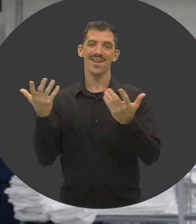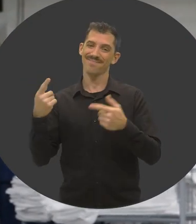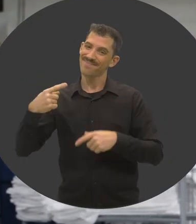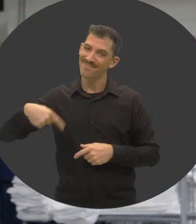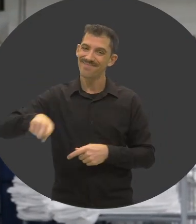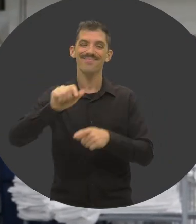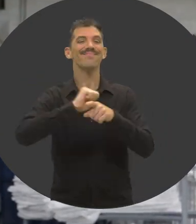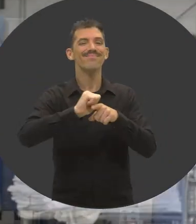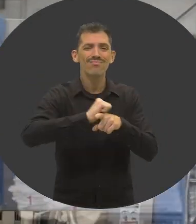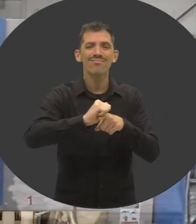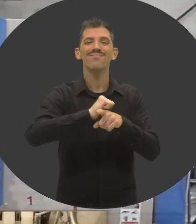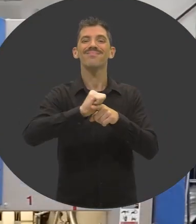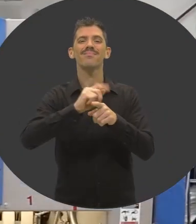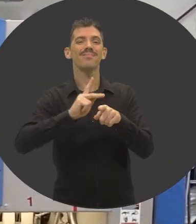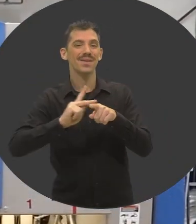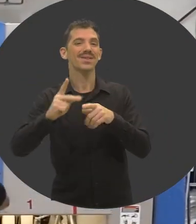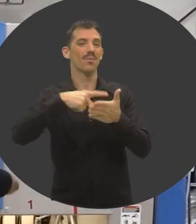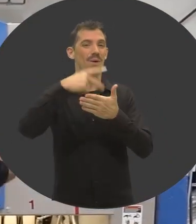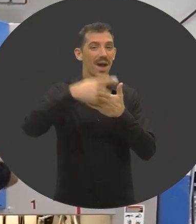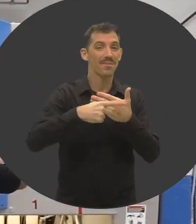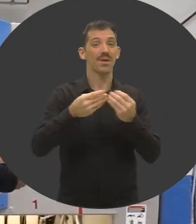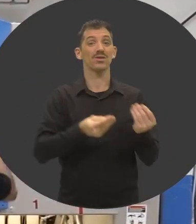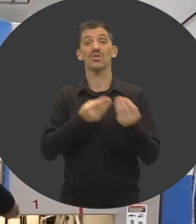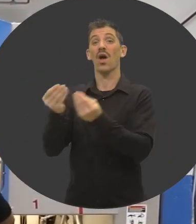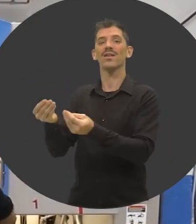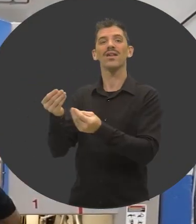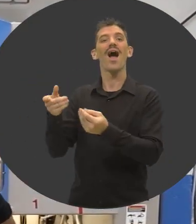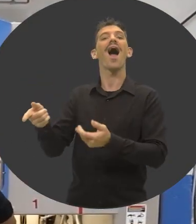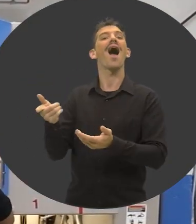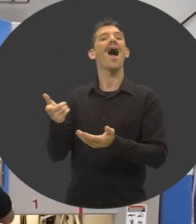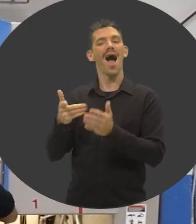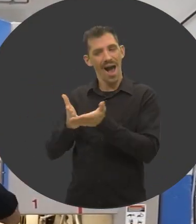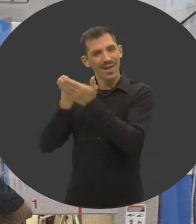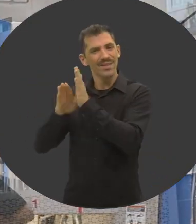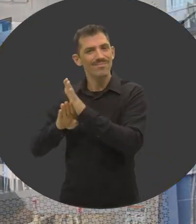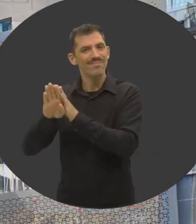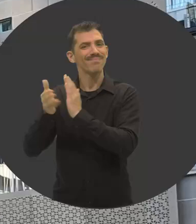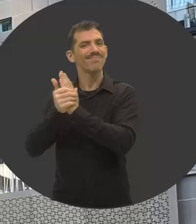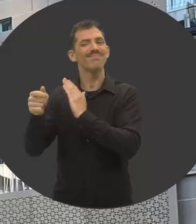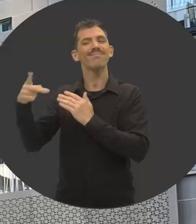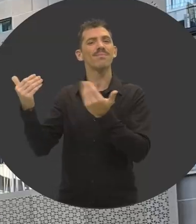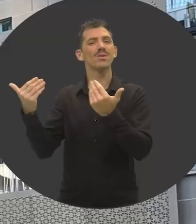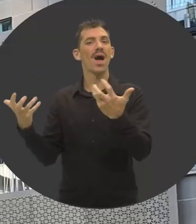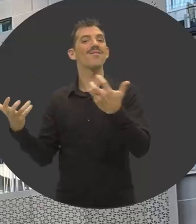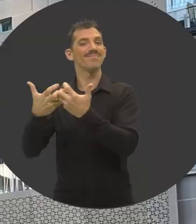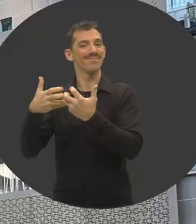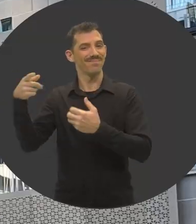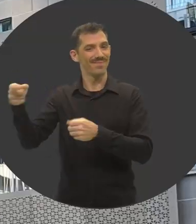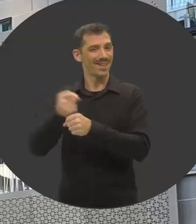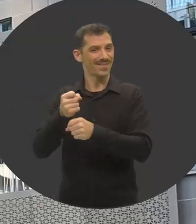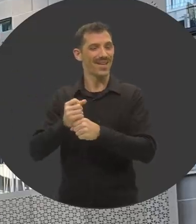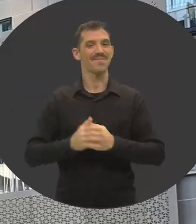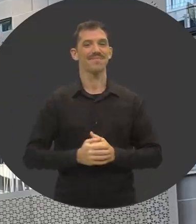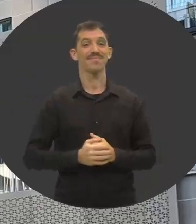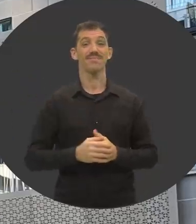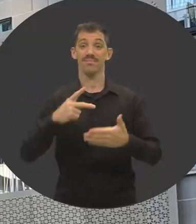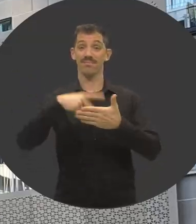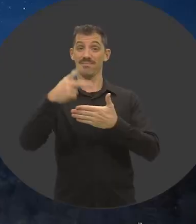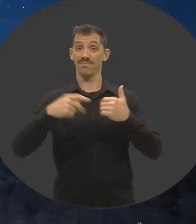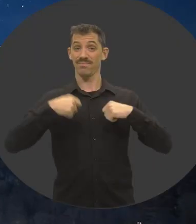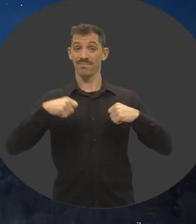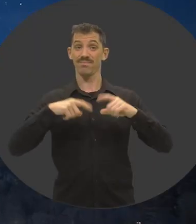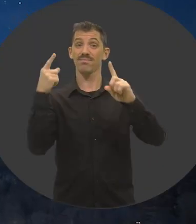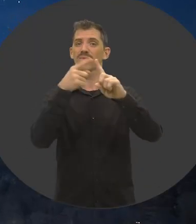autres personnes ont aussi intégré un programme de formation professionnelle qui leur permettra d'acquérir les compétences nécessaires à leur